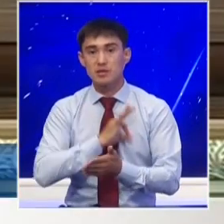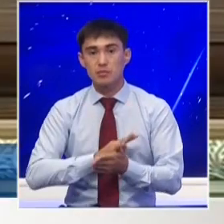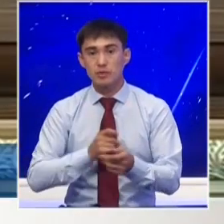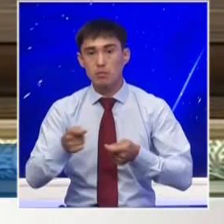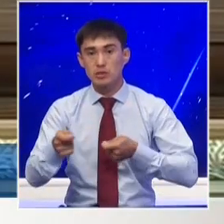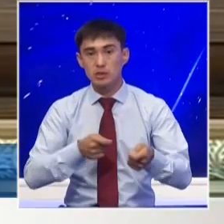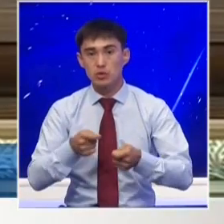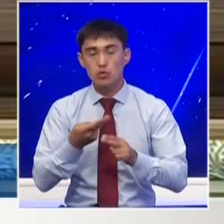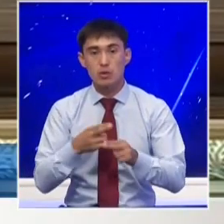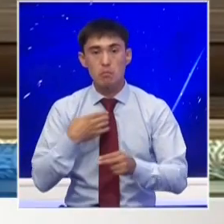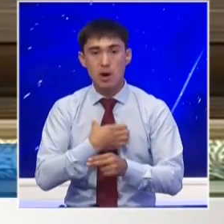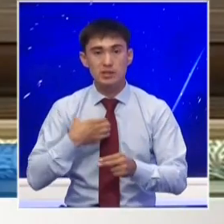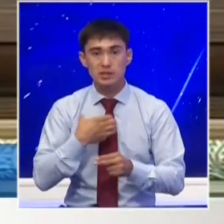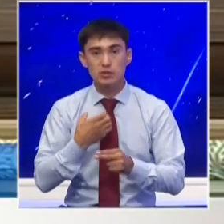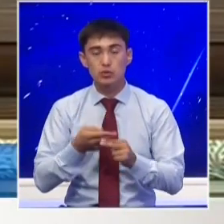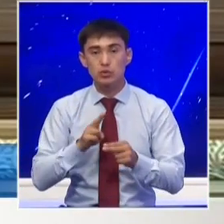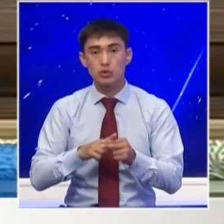тиімді басқару өте маңызды.